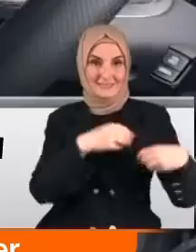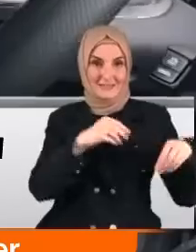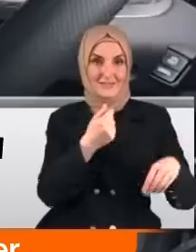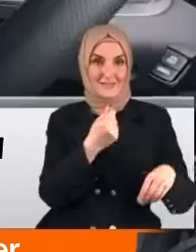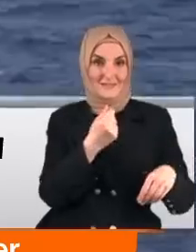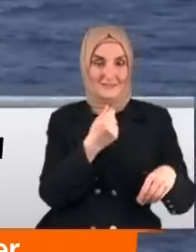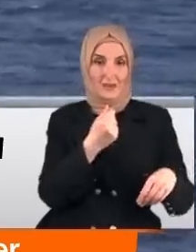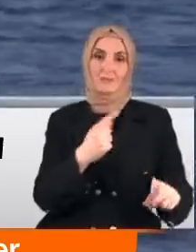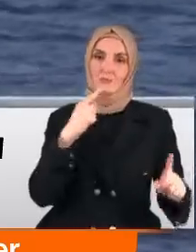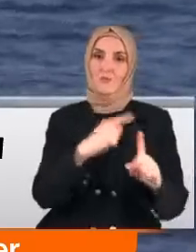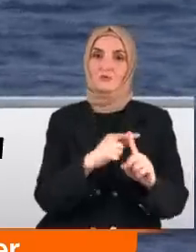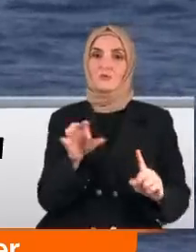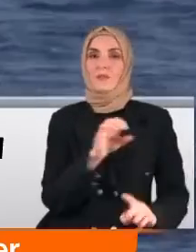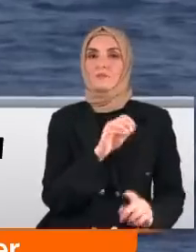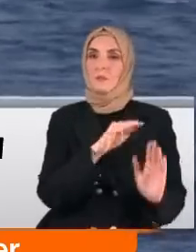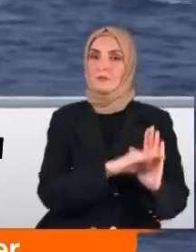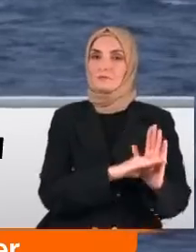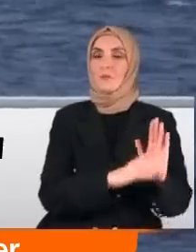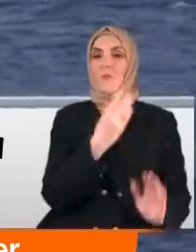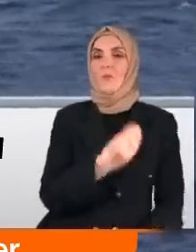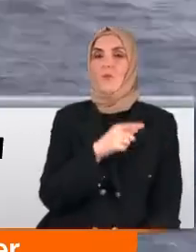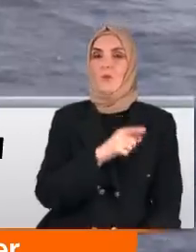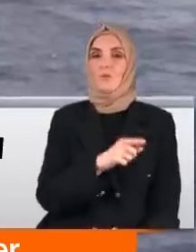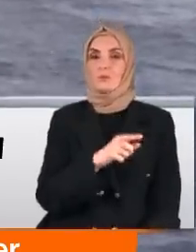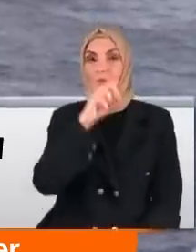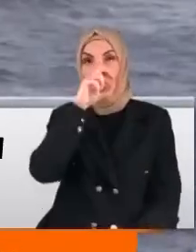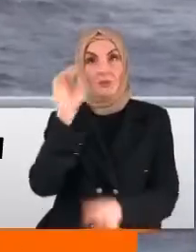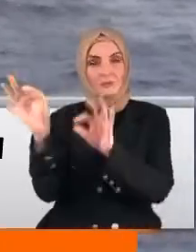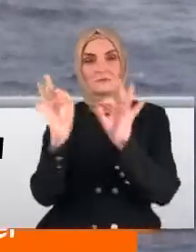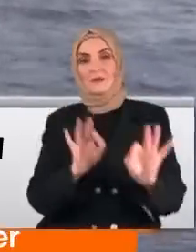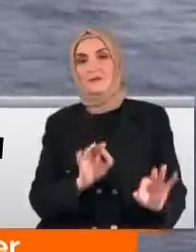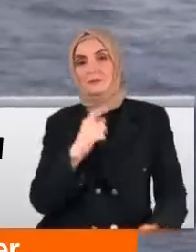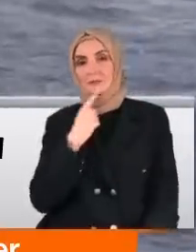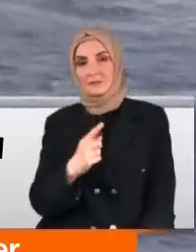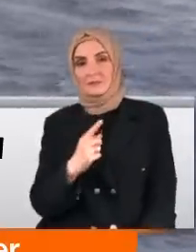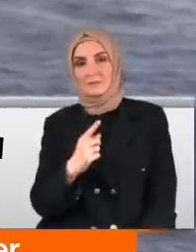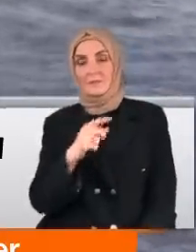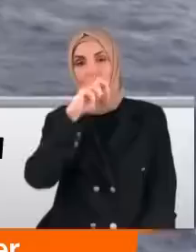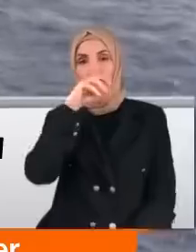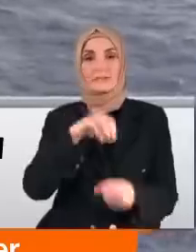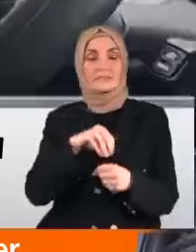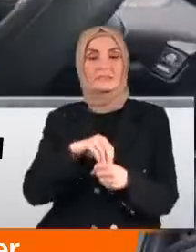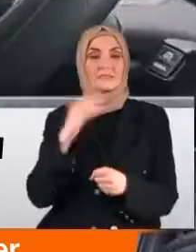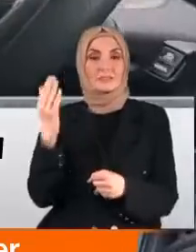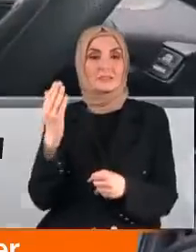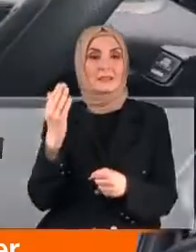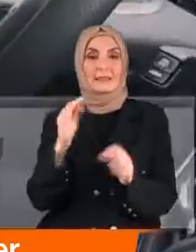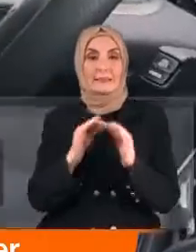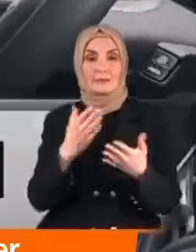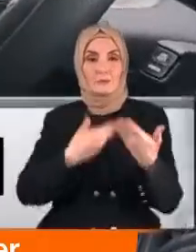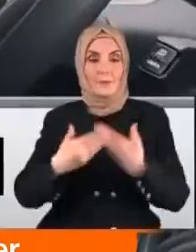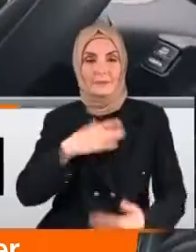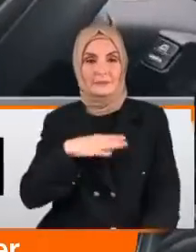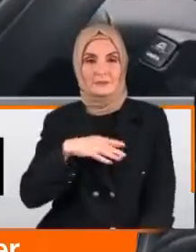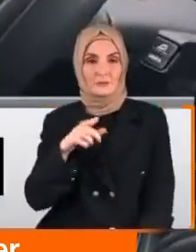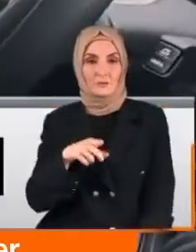Karadeniz gazında olduğu gibi. Gabar'dan Filios'a geçelim Sayın Bakanım. Doğalgaz için neler söylemek istersiniz? İlk faz